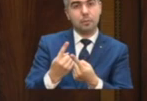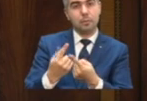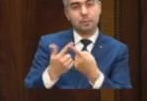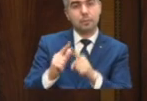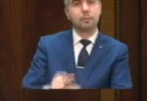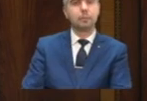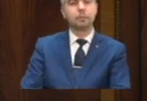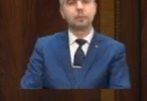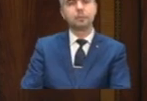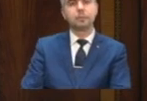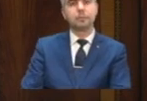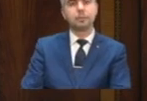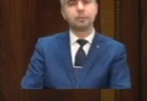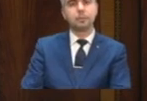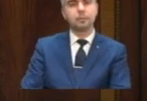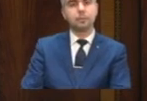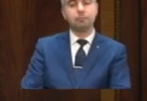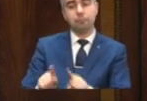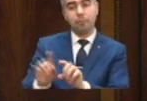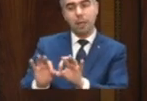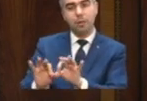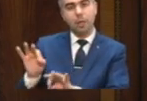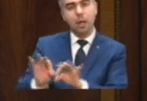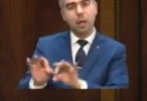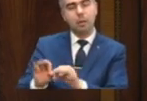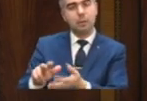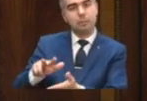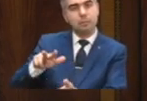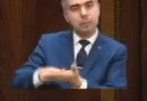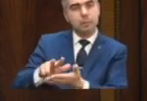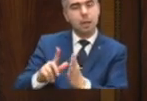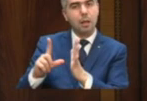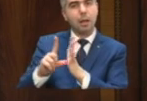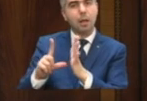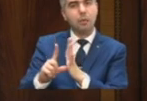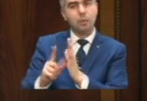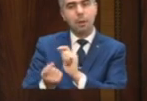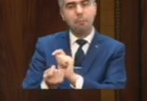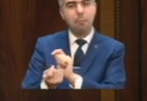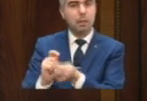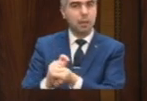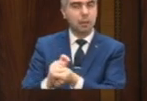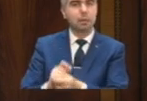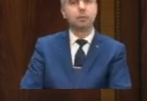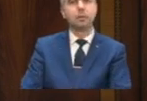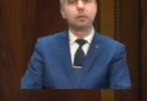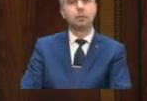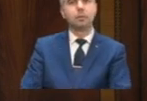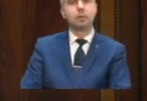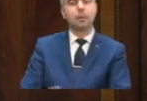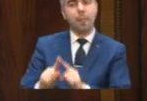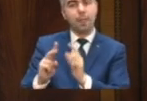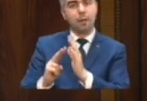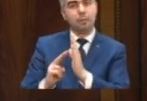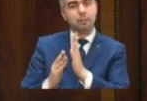التأثيرات. بفضل الإجراءات التي تم اعتمادها من قانون المالية المعدل، لكن انتعاش هذا القطاع